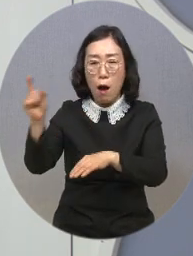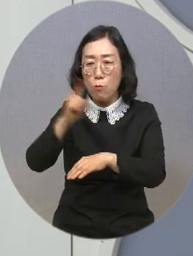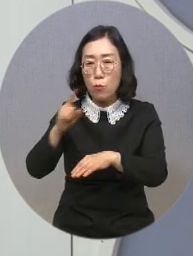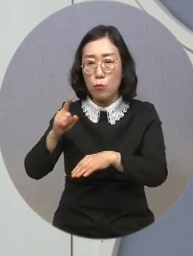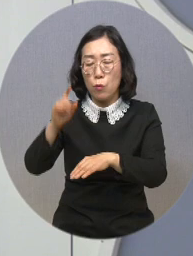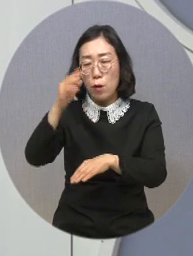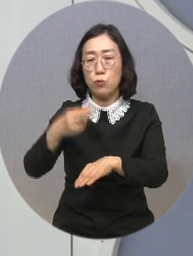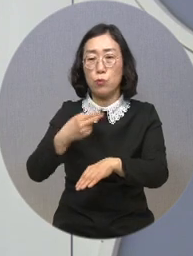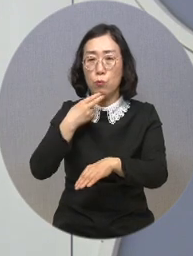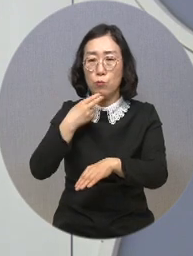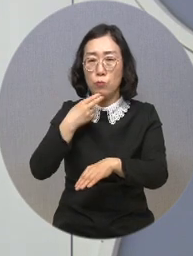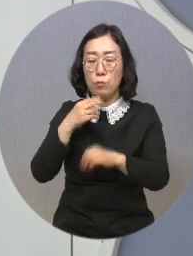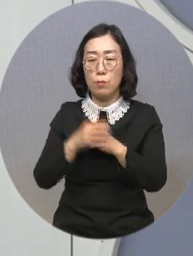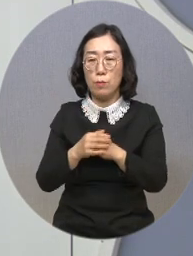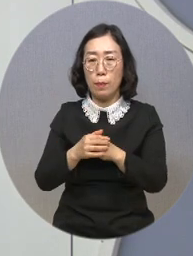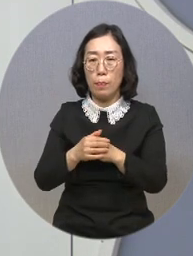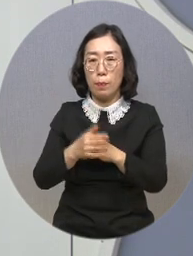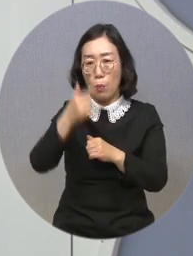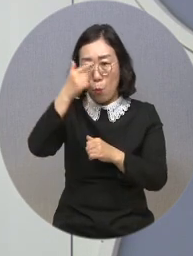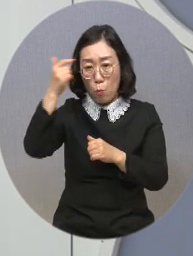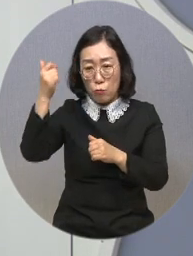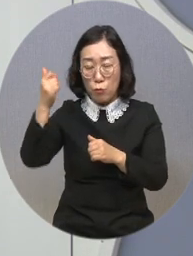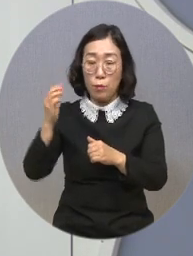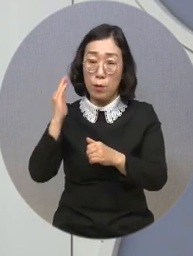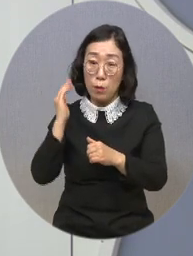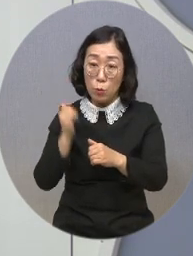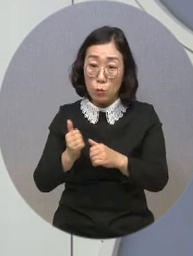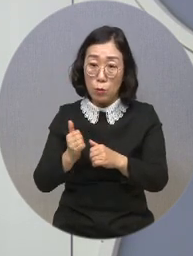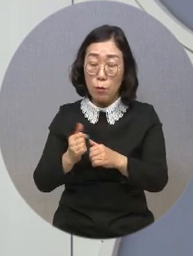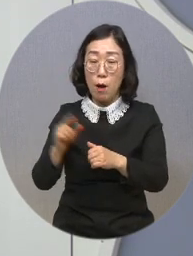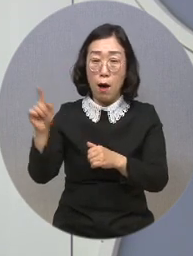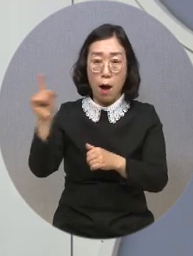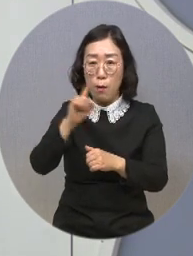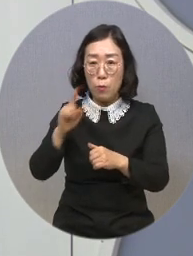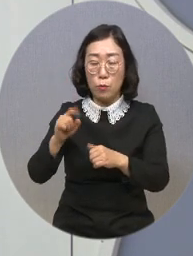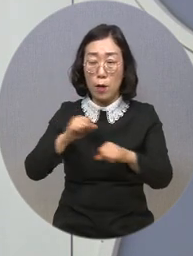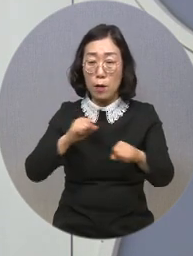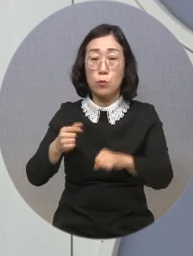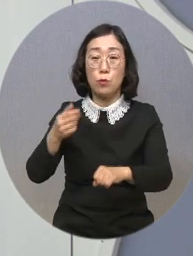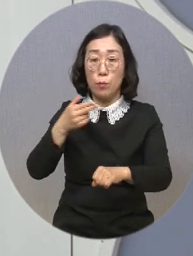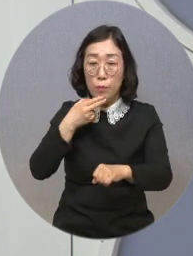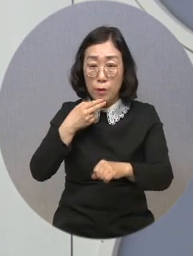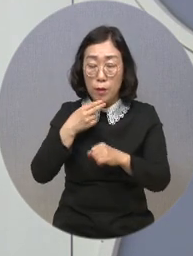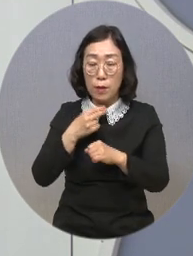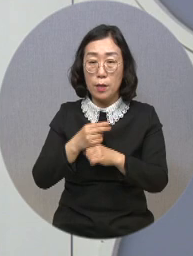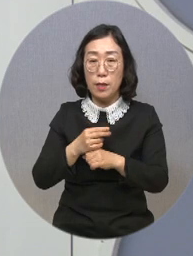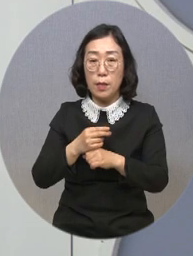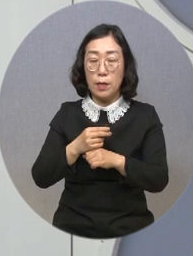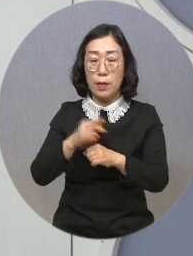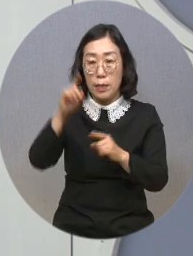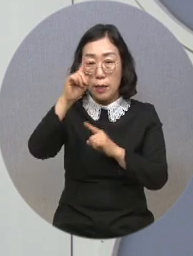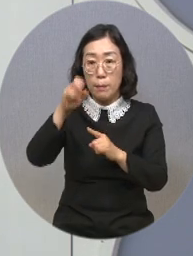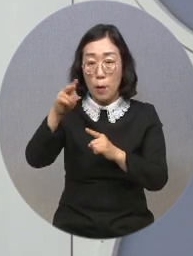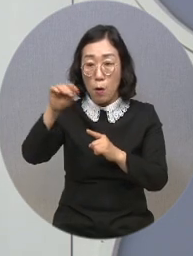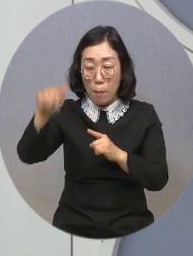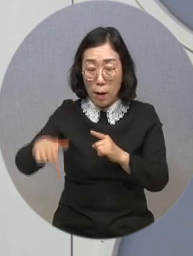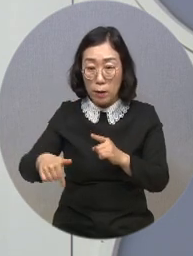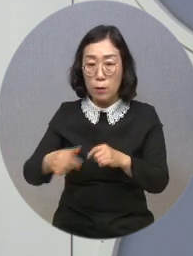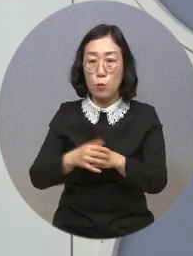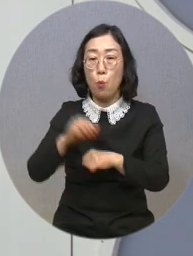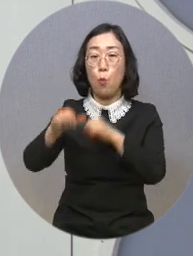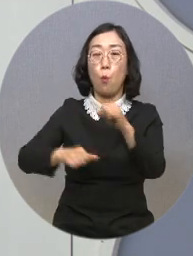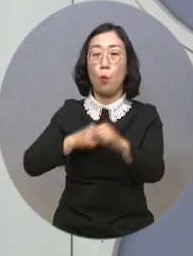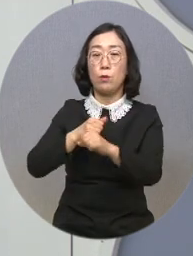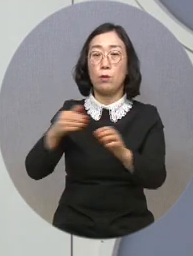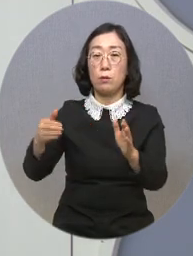못하는, 그러니까 노무현 대통령 때부터 아무것도 못하는 노무현 대통령, 이명박 대통령은 경제 대통령 한다 그랬는데 뭐 5년